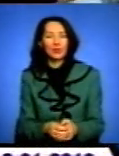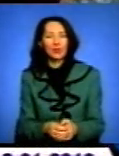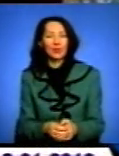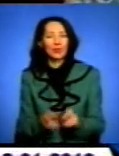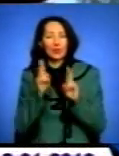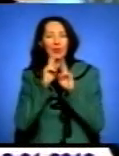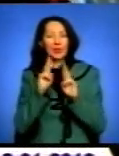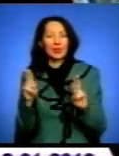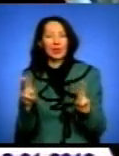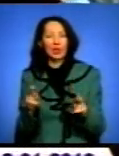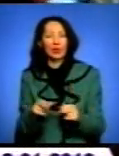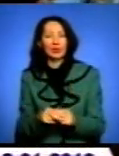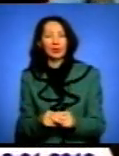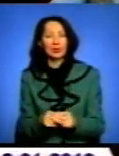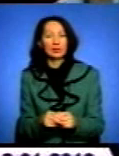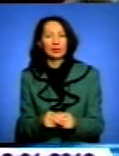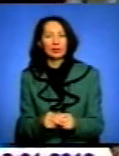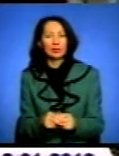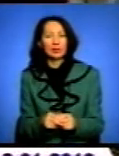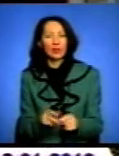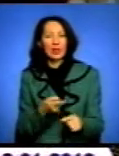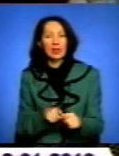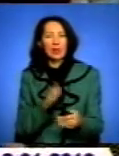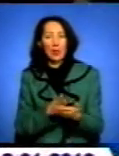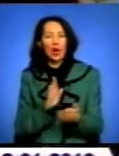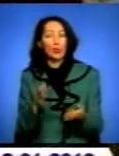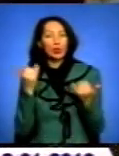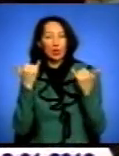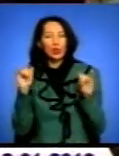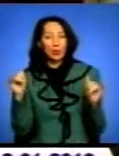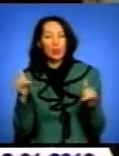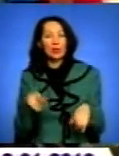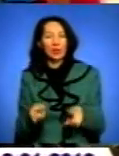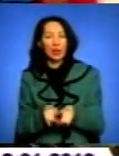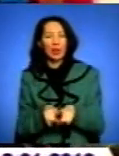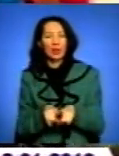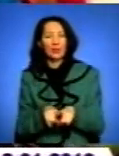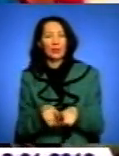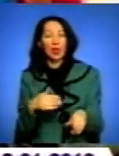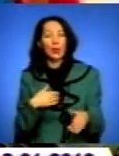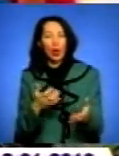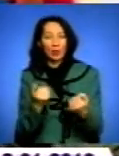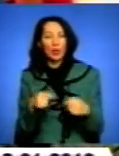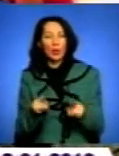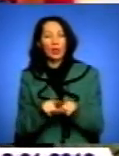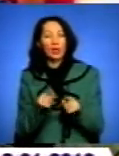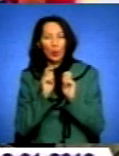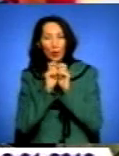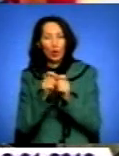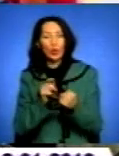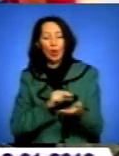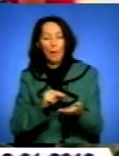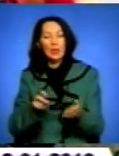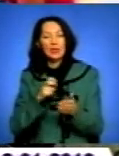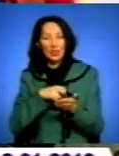Не знаю. Це має бути сюрприз, так? Так. Ми отримували такі подарунки, писали листи